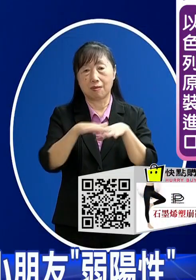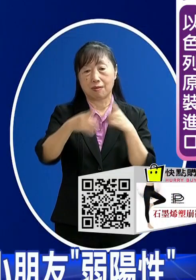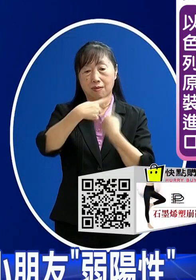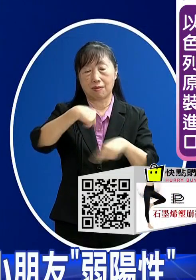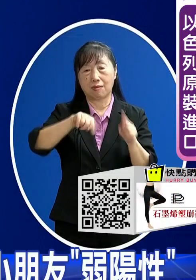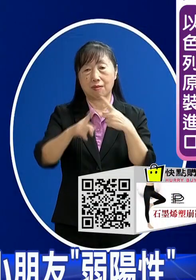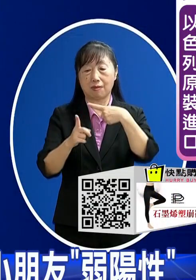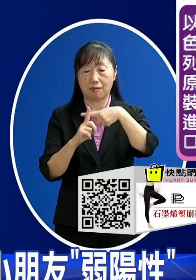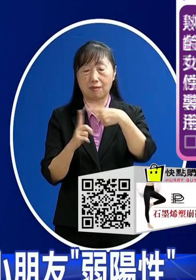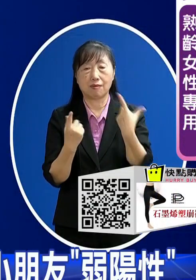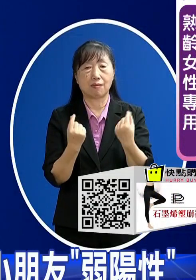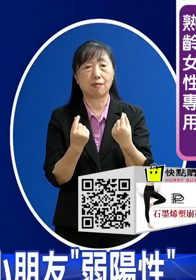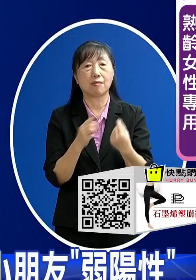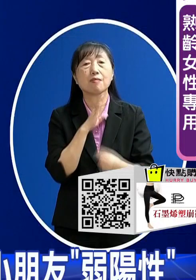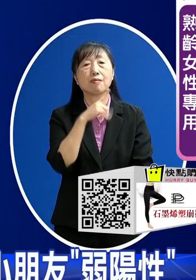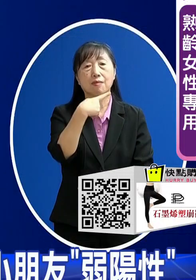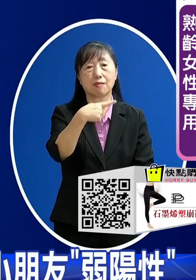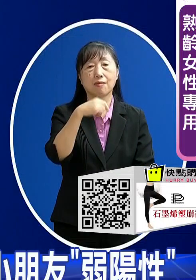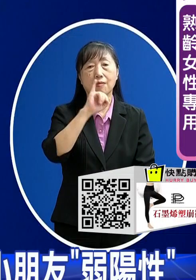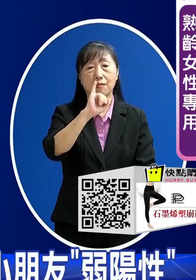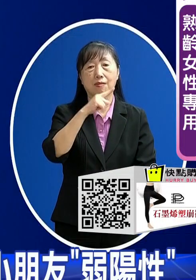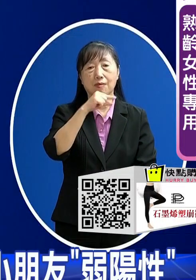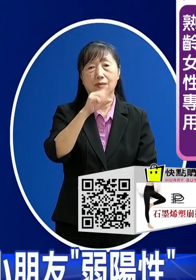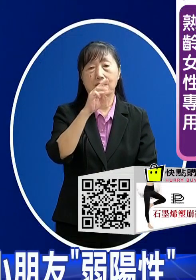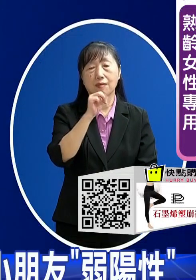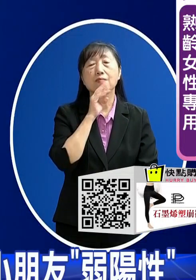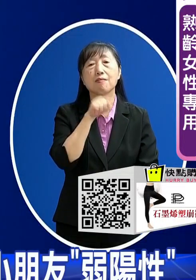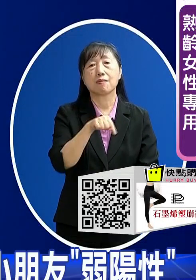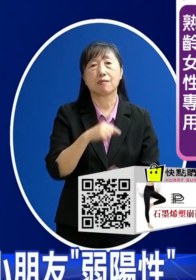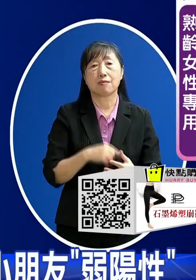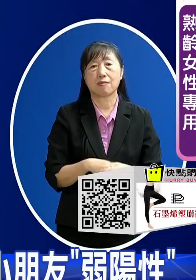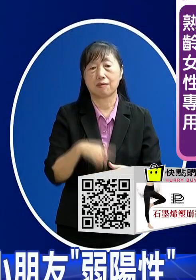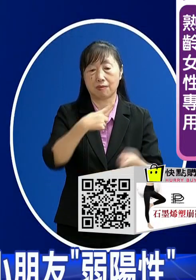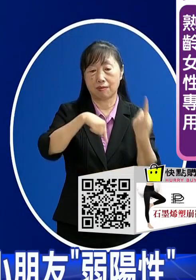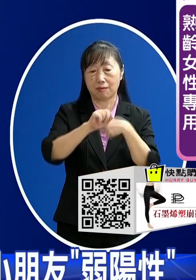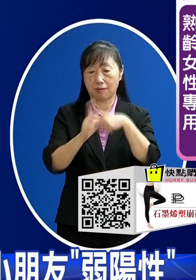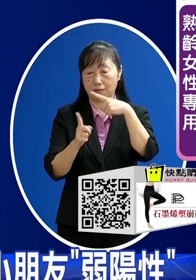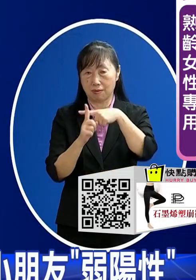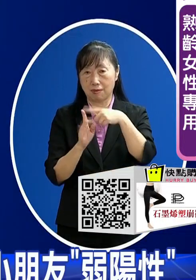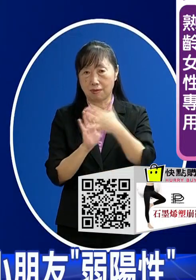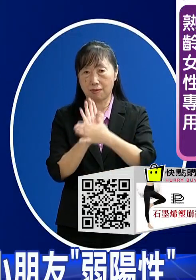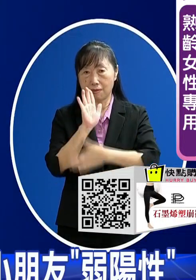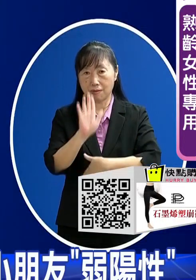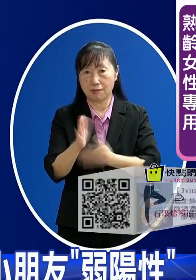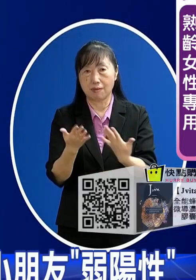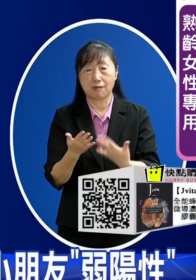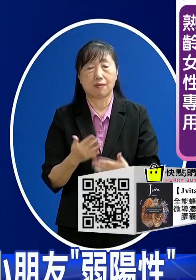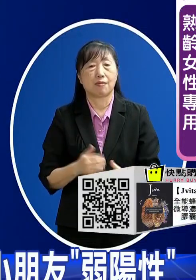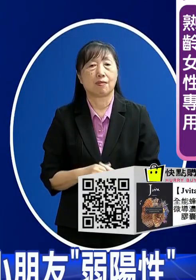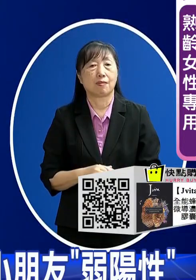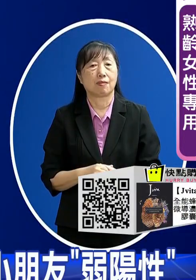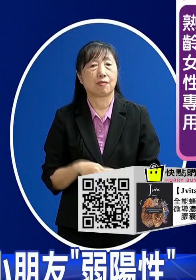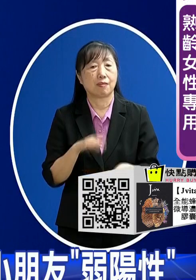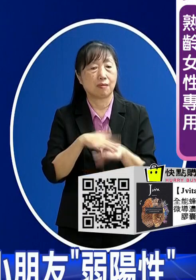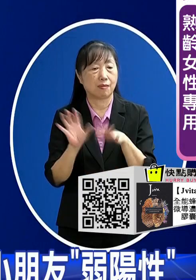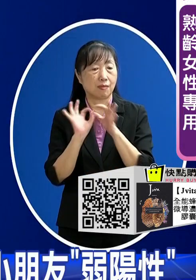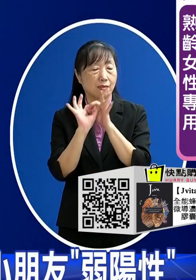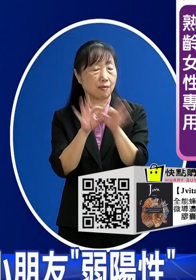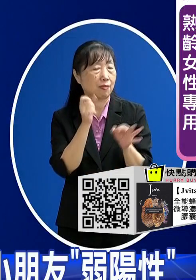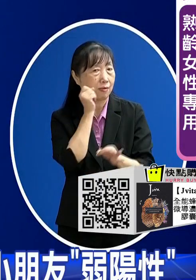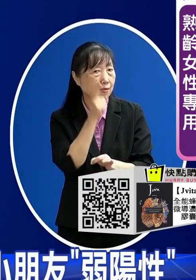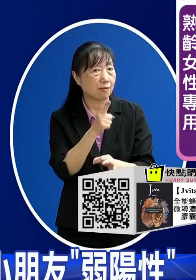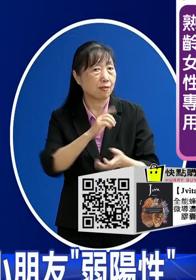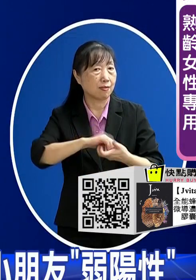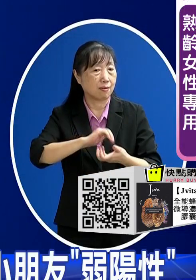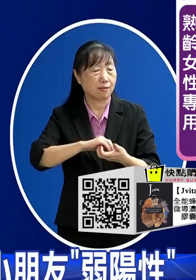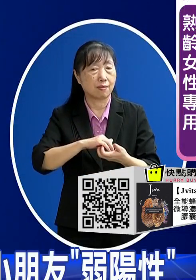阳性，那 IgM 大概从这个转为阳性之后，通常持续1个月，那也有